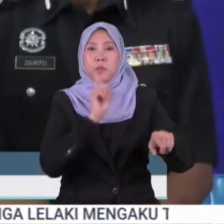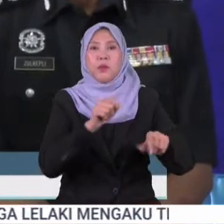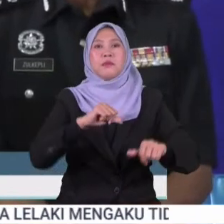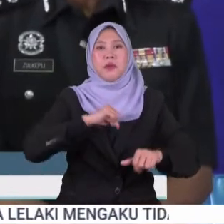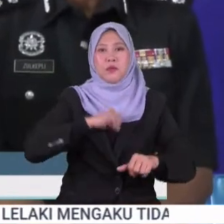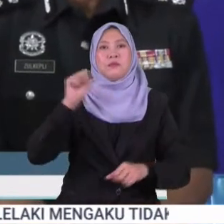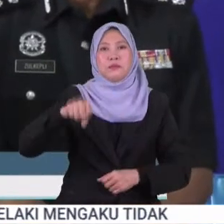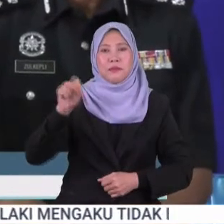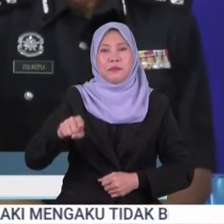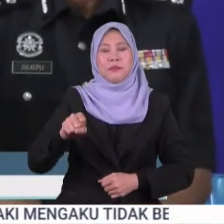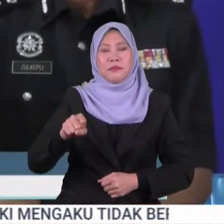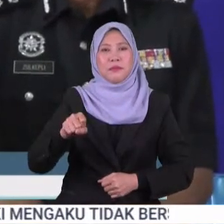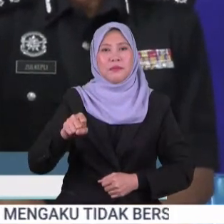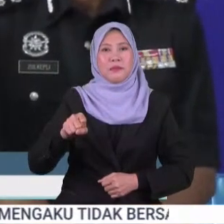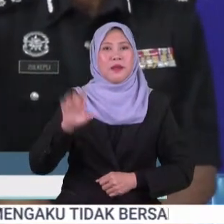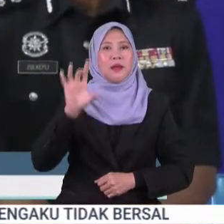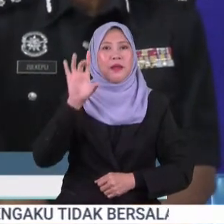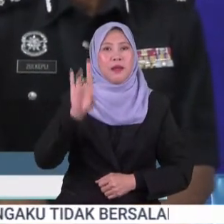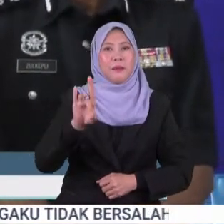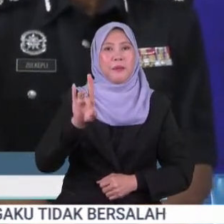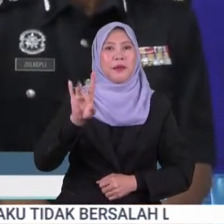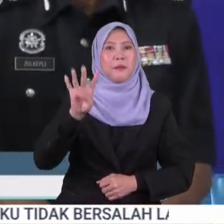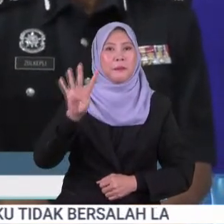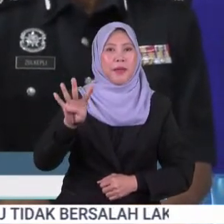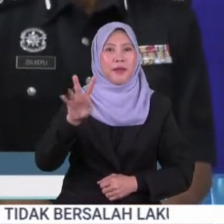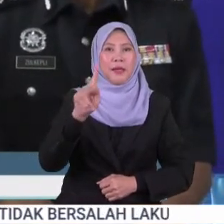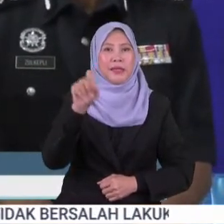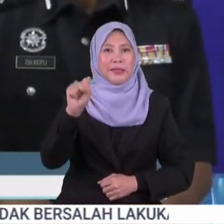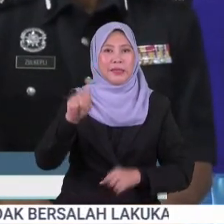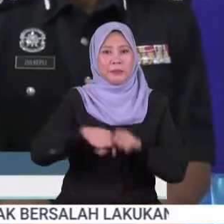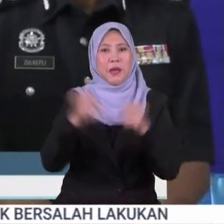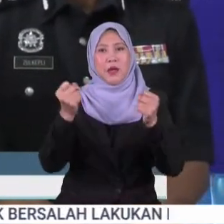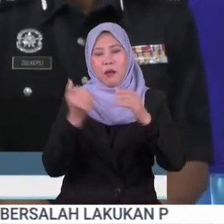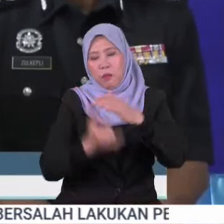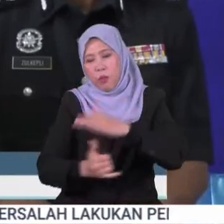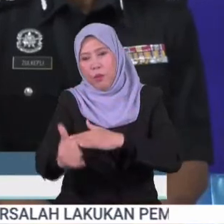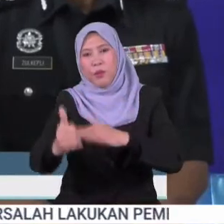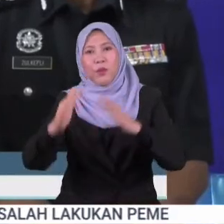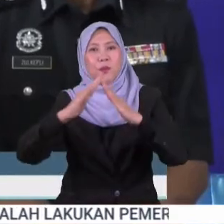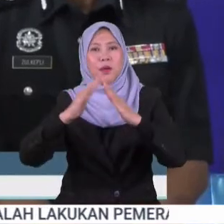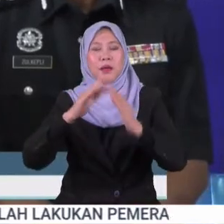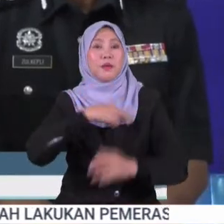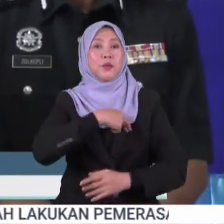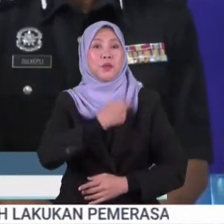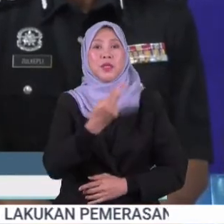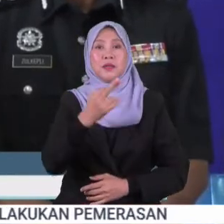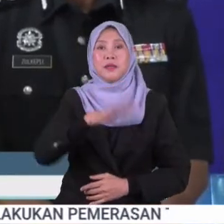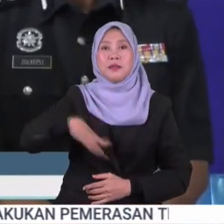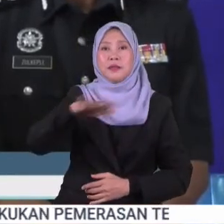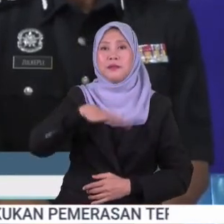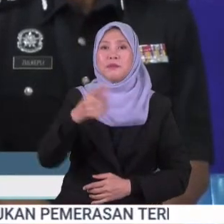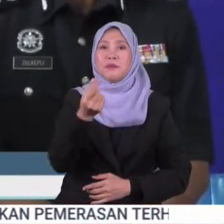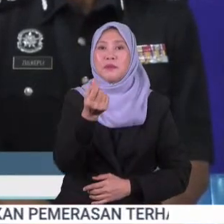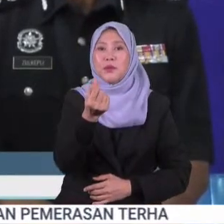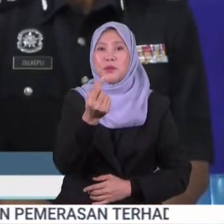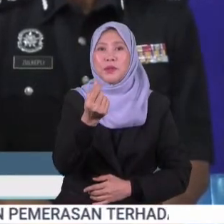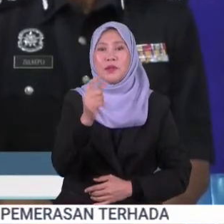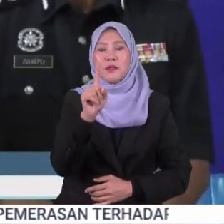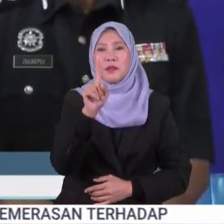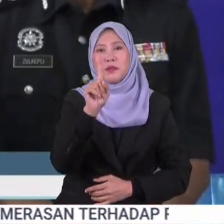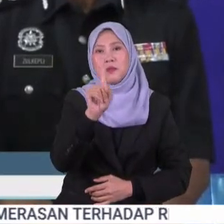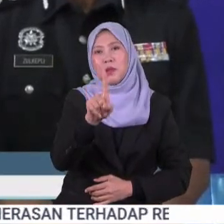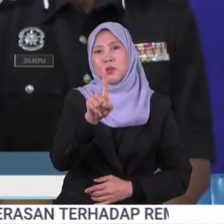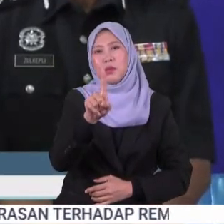telah melakukan sebanyak 84 kes pecah rumah melibatkan kerugian bernilai lebih kurang